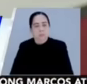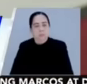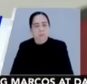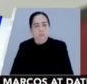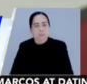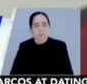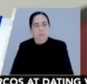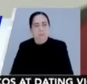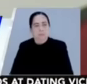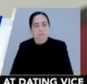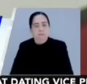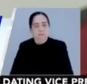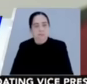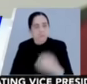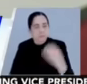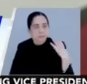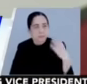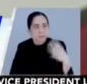Mr. Chair,